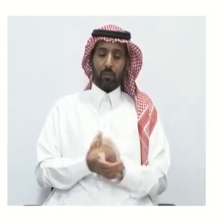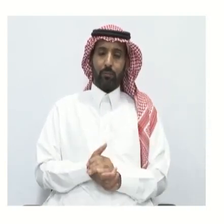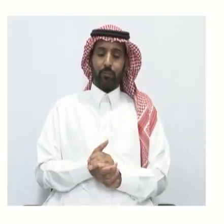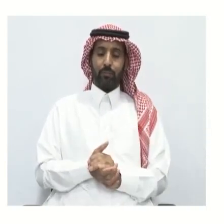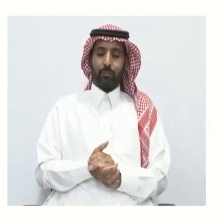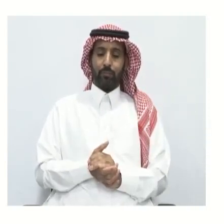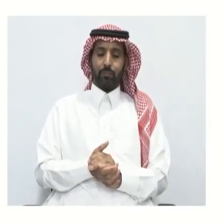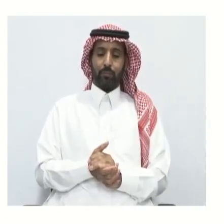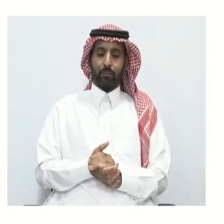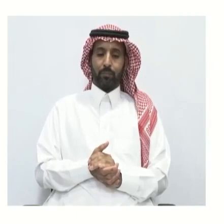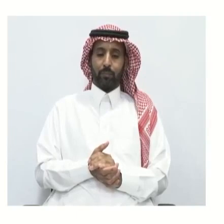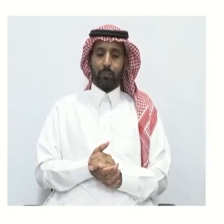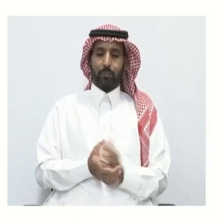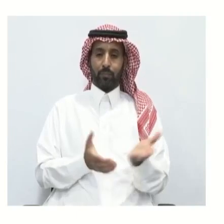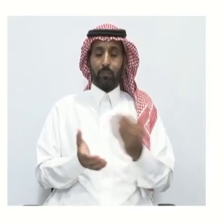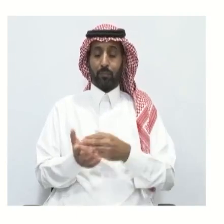الزنك